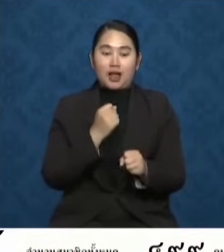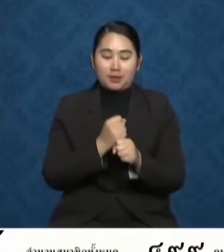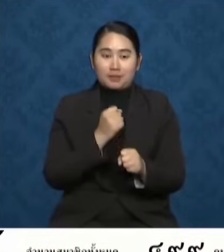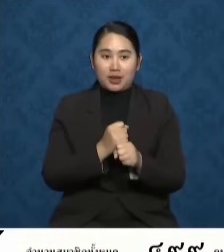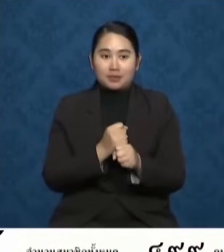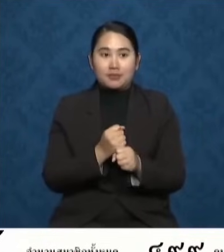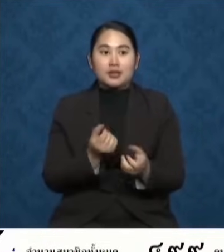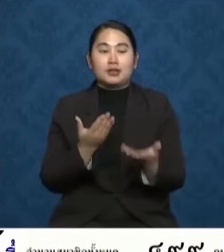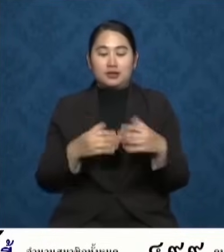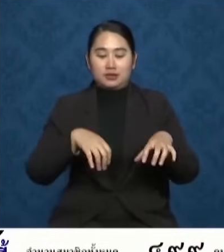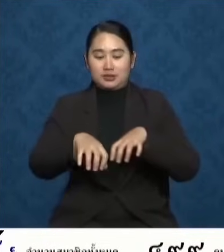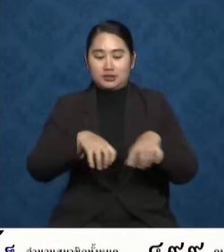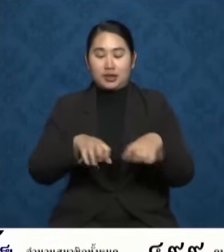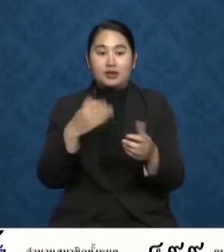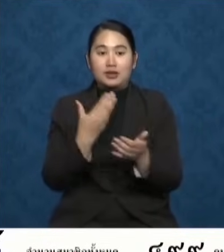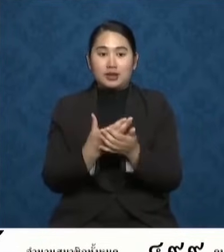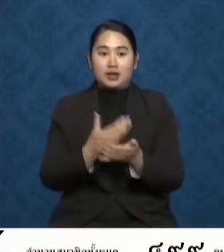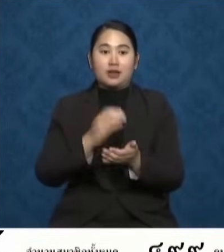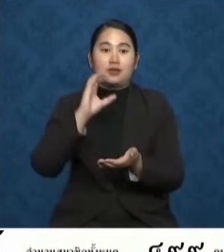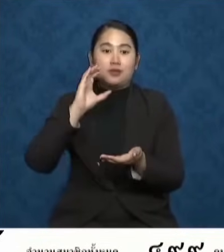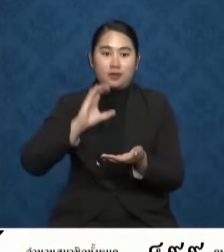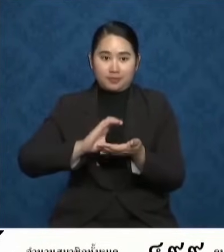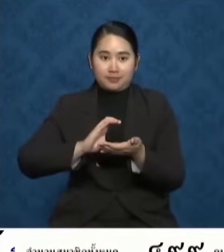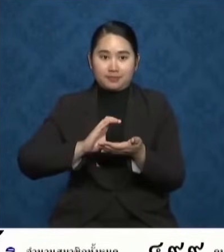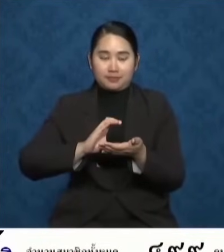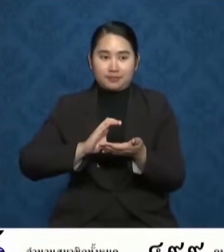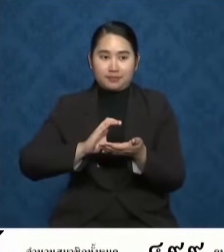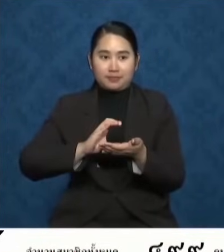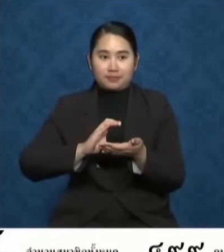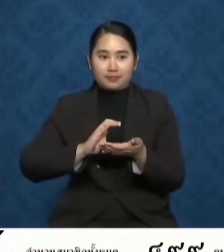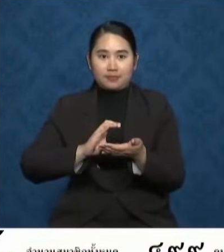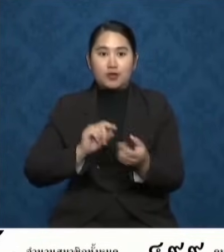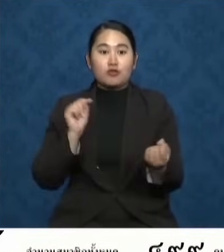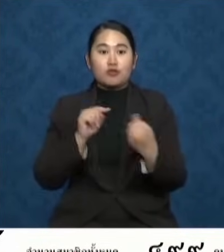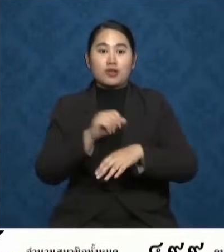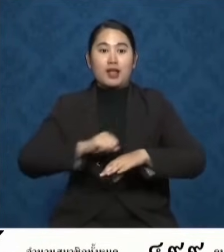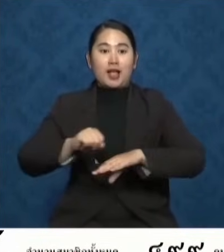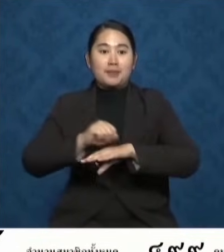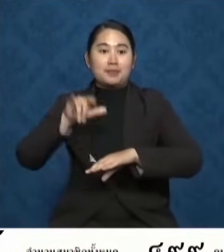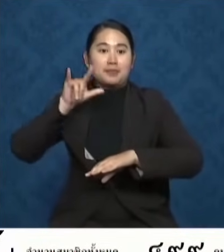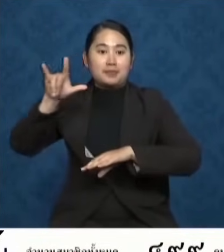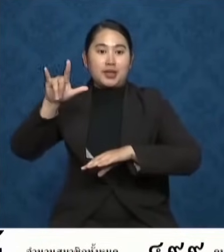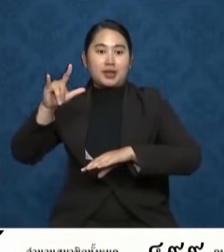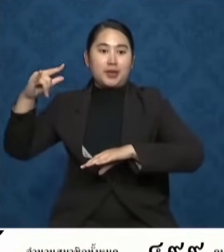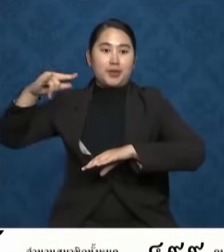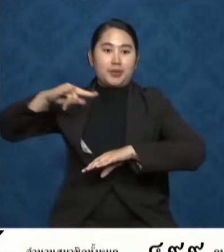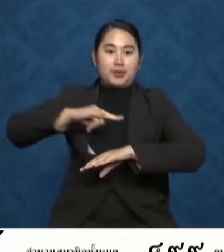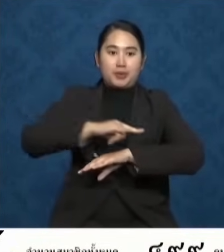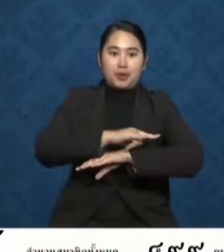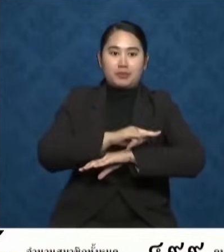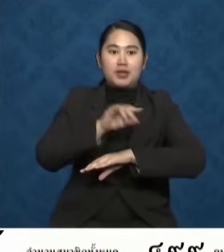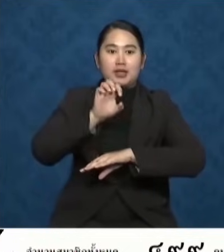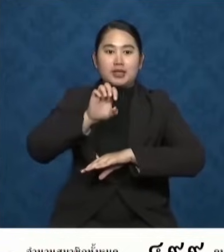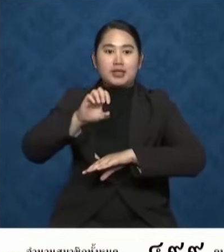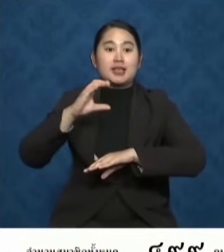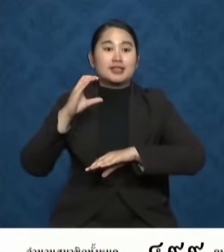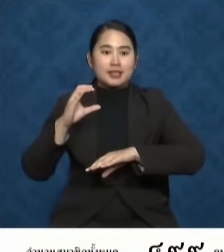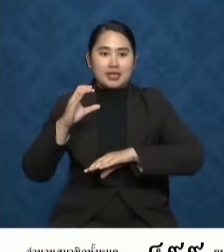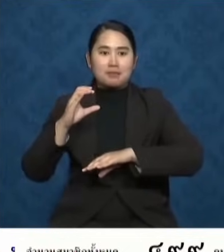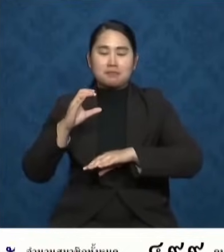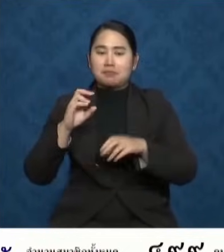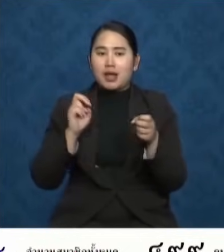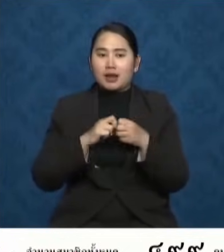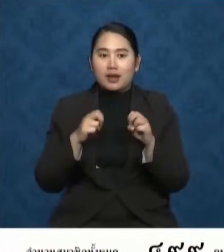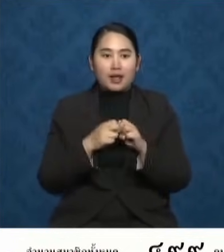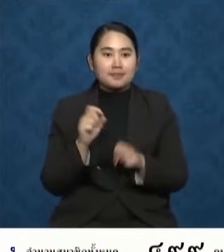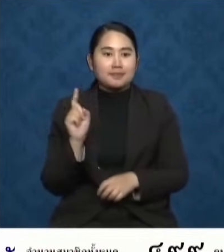ไปจัดงบประมาณหรือไปทำเรื่องรันเวย์ที่ EEC มีเงื่อนงำอย่าง